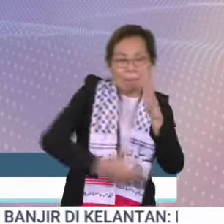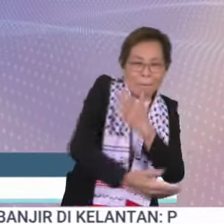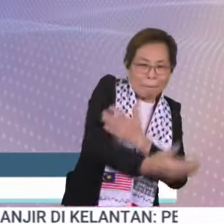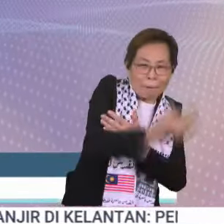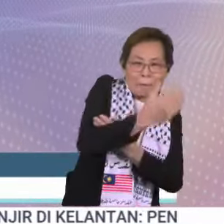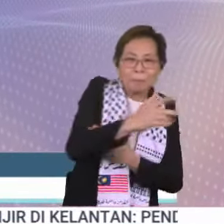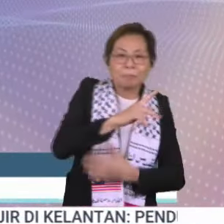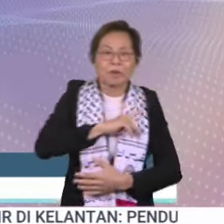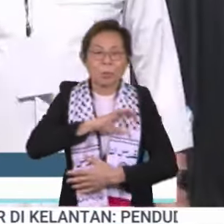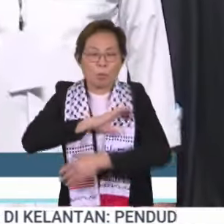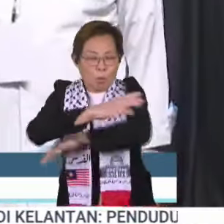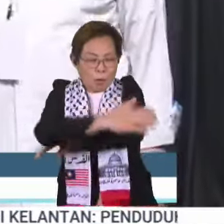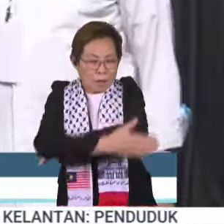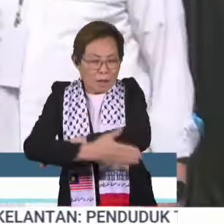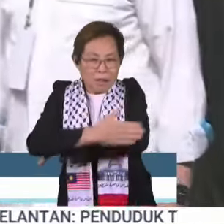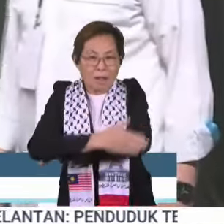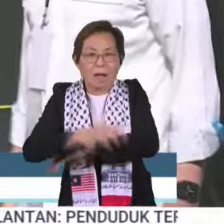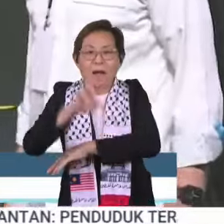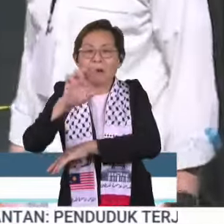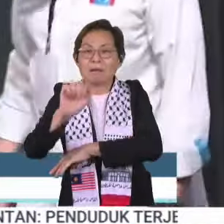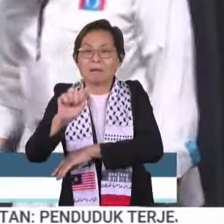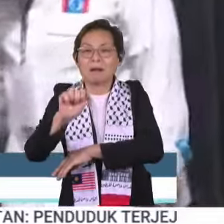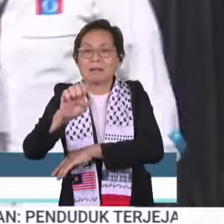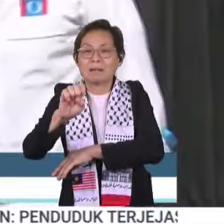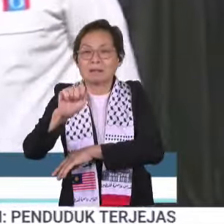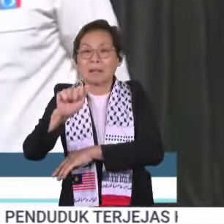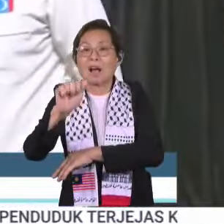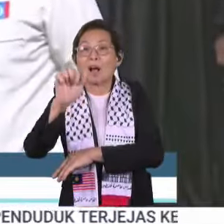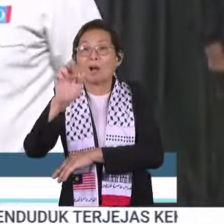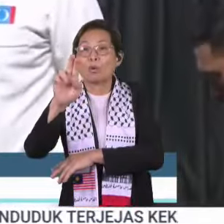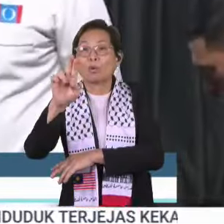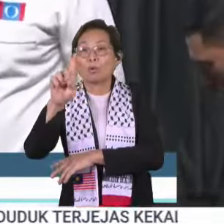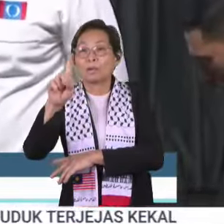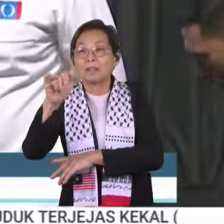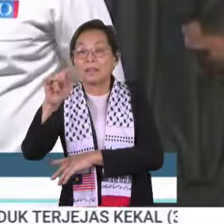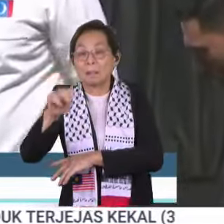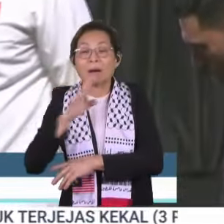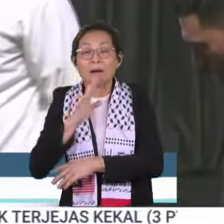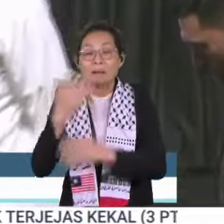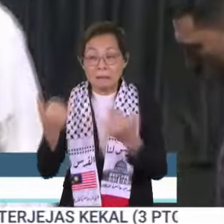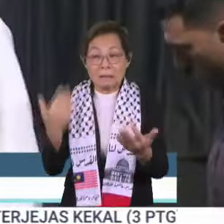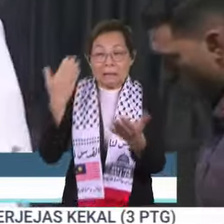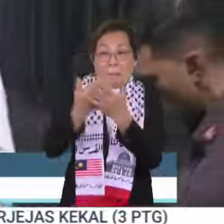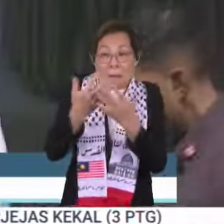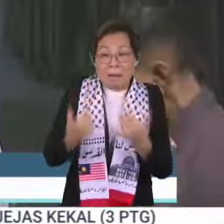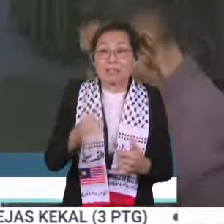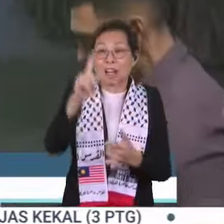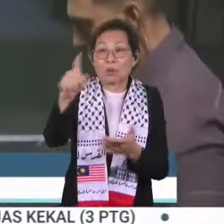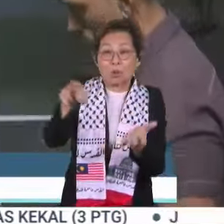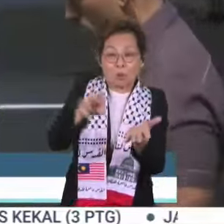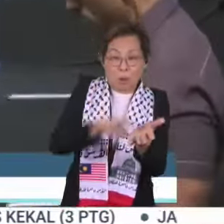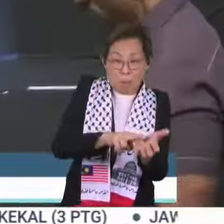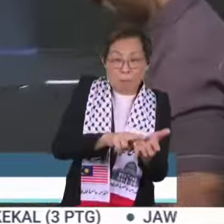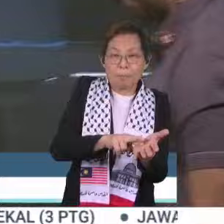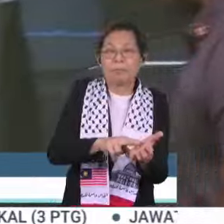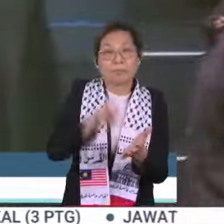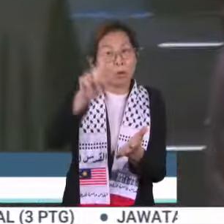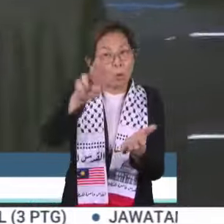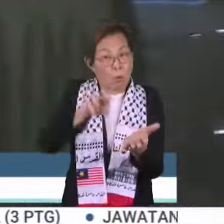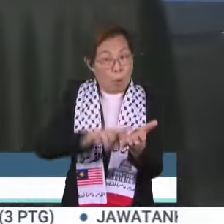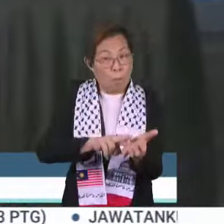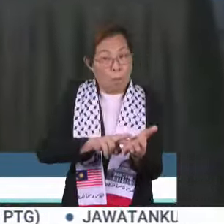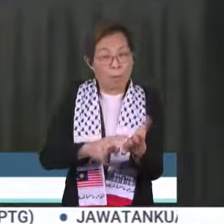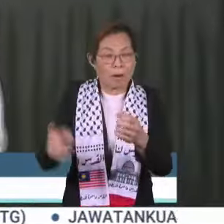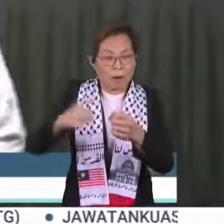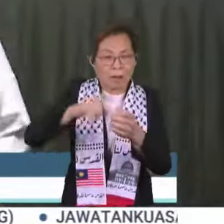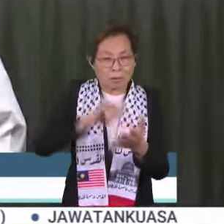tadi ketua polis negara Tan Sri razaruddin Hussein berkata setakat ini pihaknya menerima satu laporan berhubung perkara terbabit Beliau